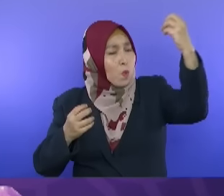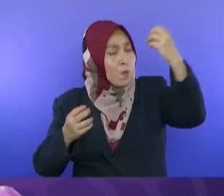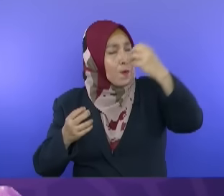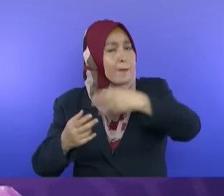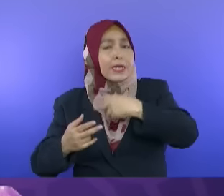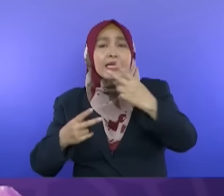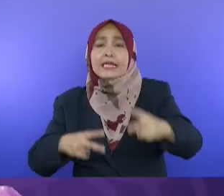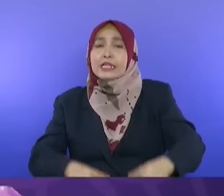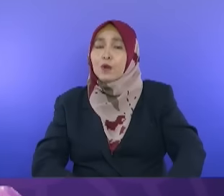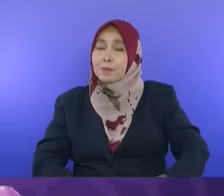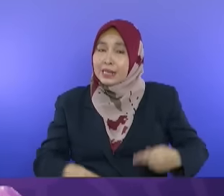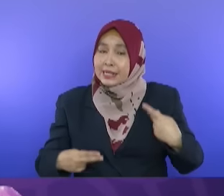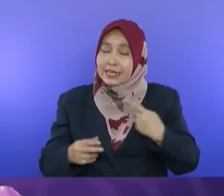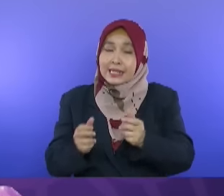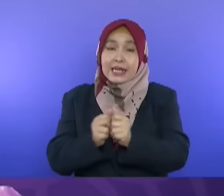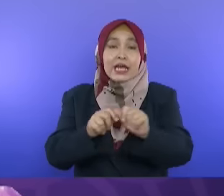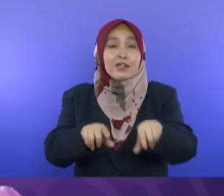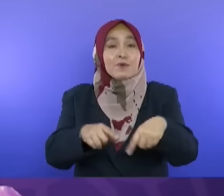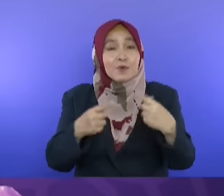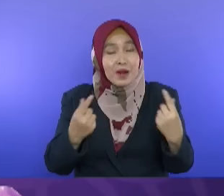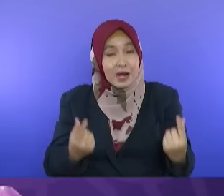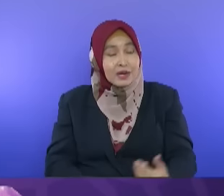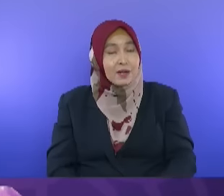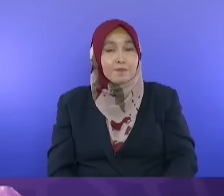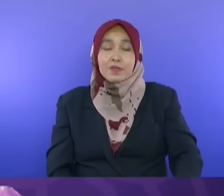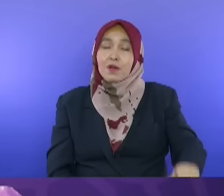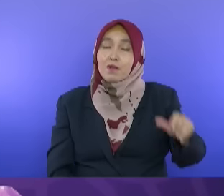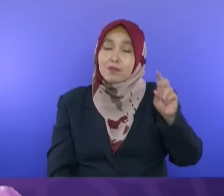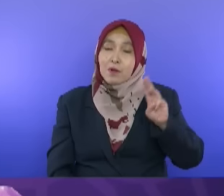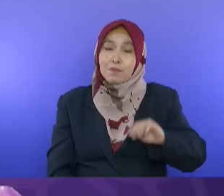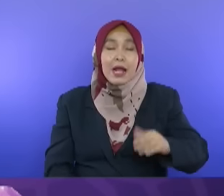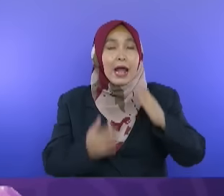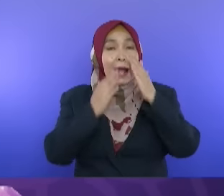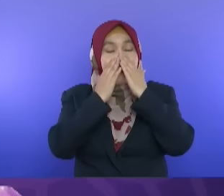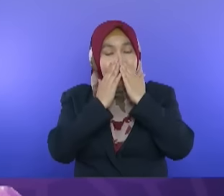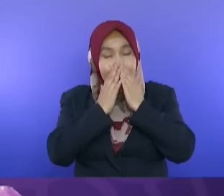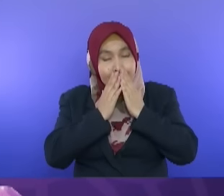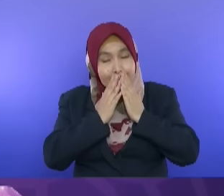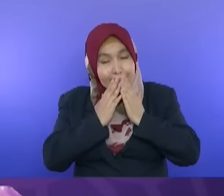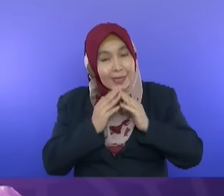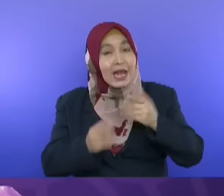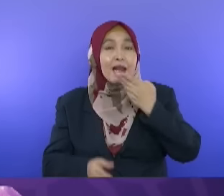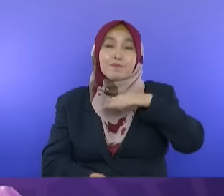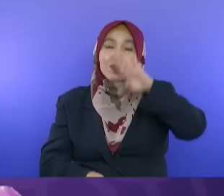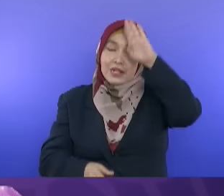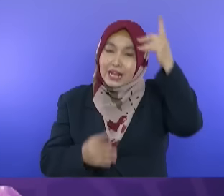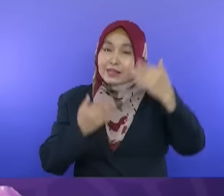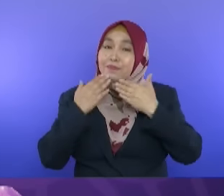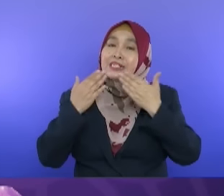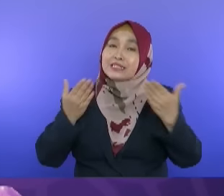kehidupan kita dengan Alquran Karim Allahumma Amin Alhamdulillah di